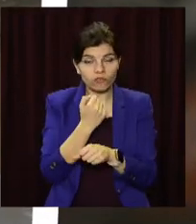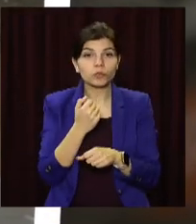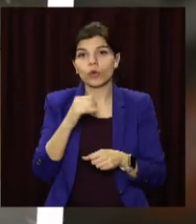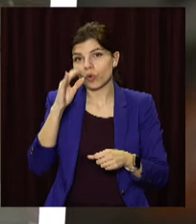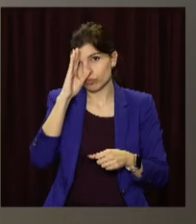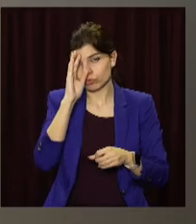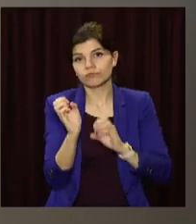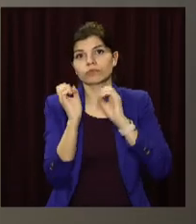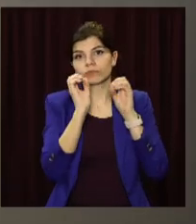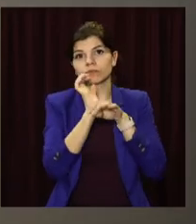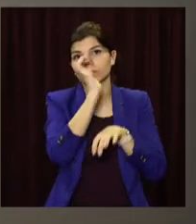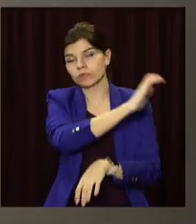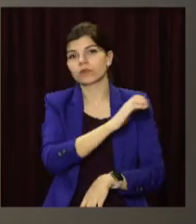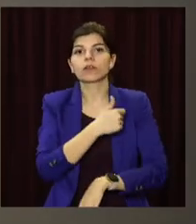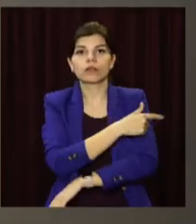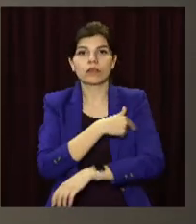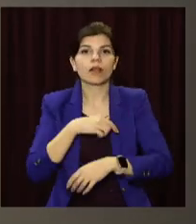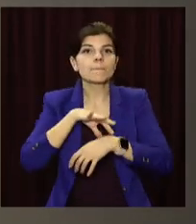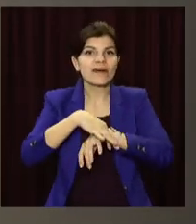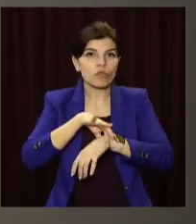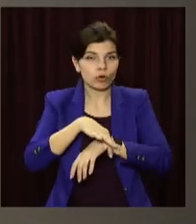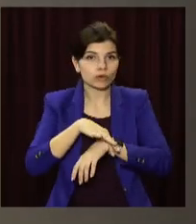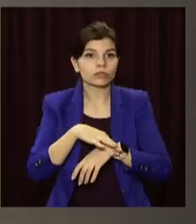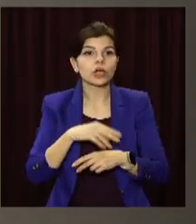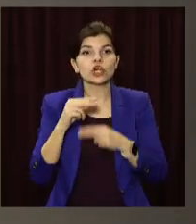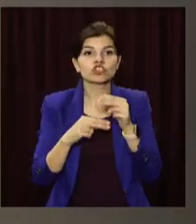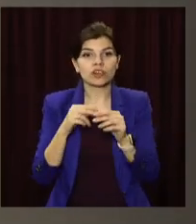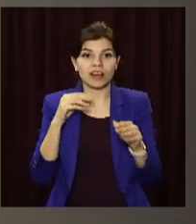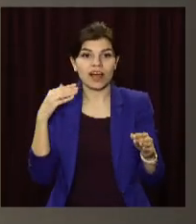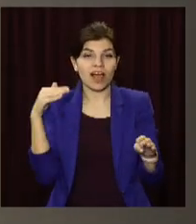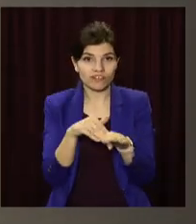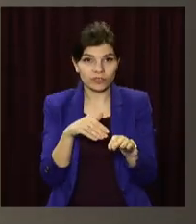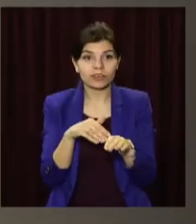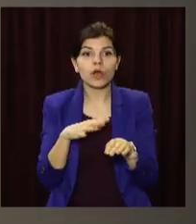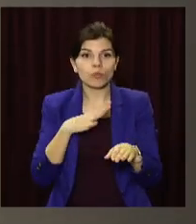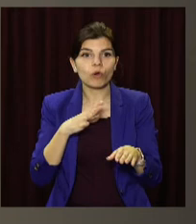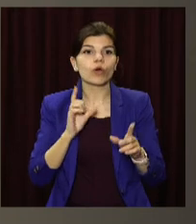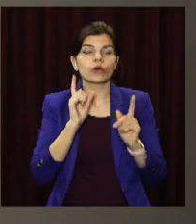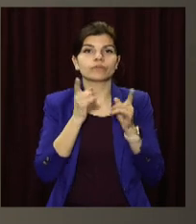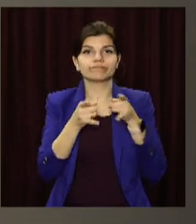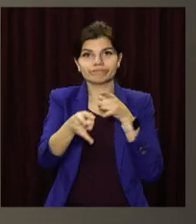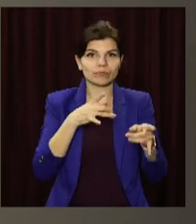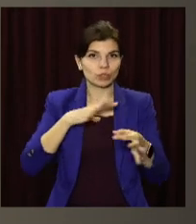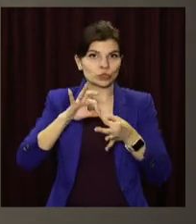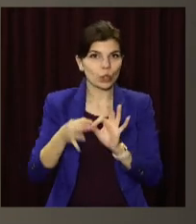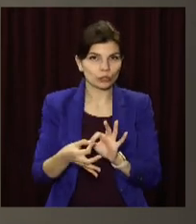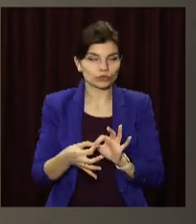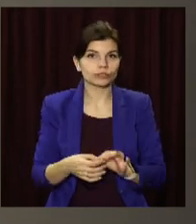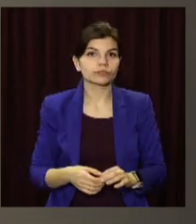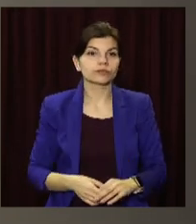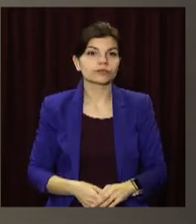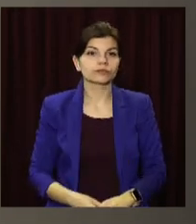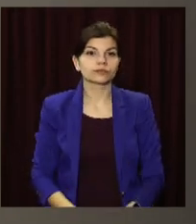Чоловіка відвезли до Павлоградської міської лікарні. Через ДТП вранці був ускладнений рух на цій ділянці дороги.